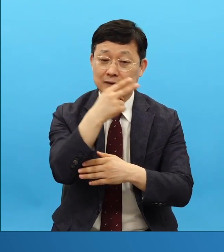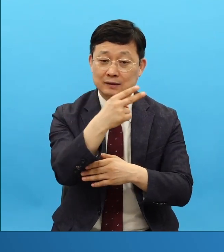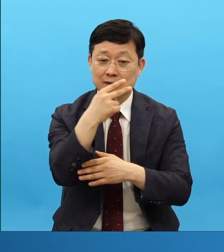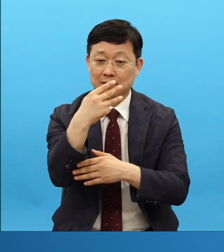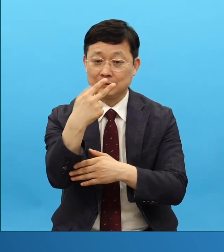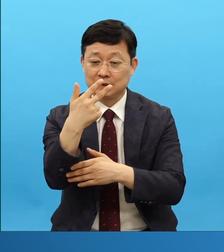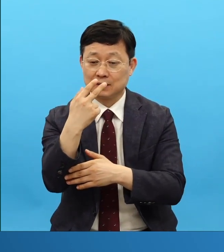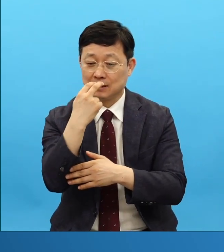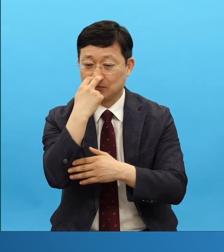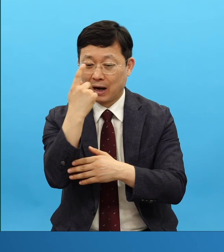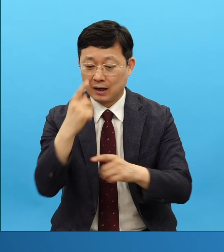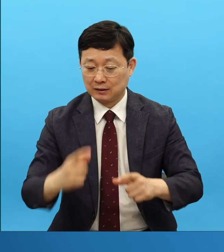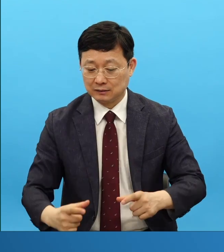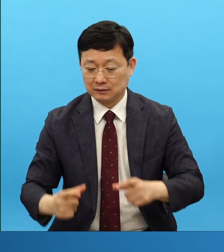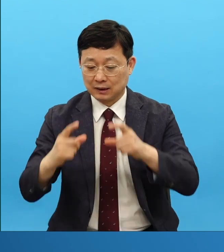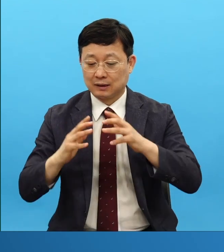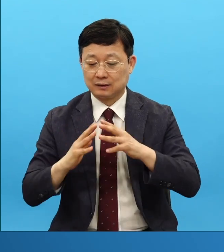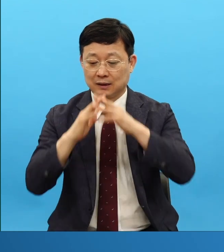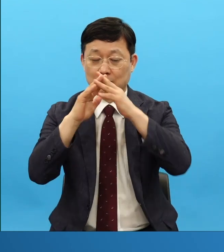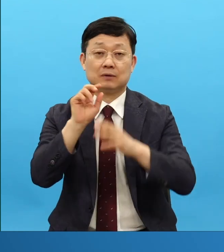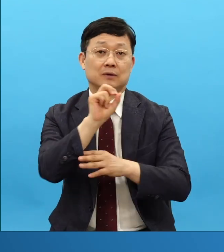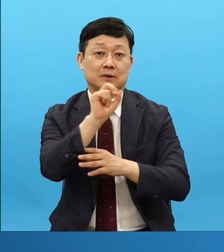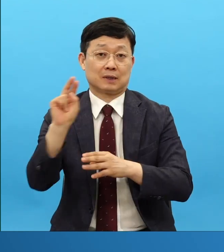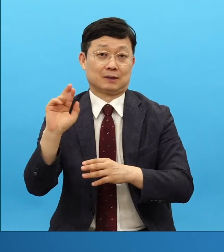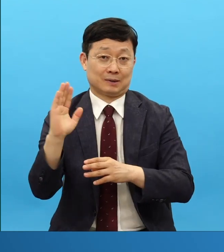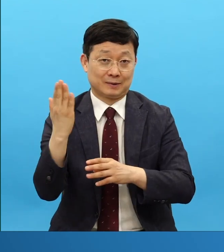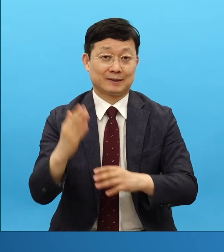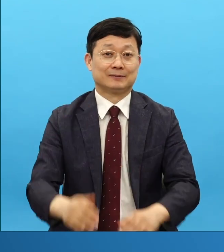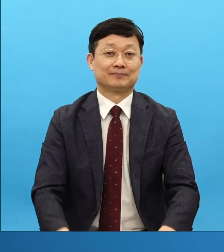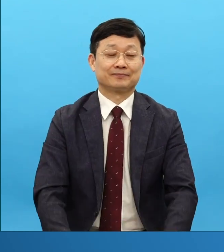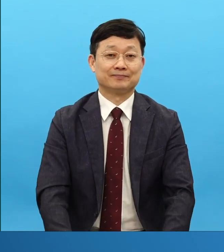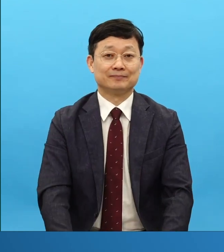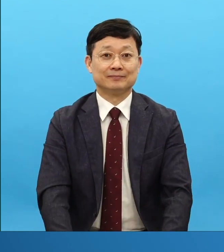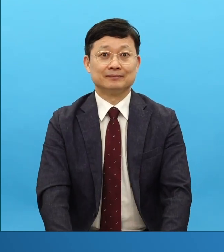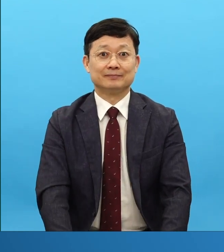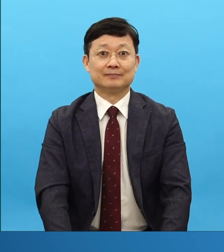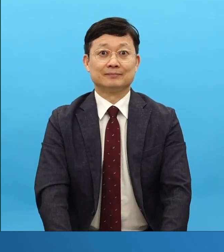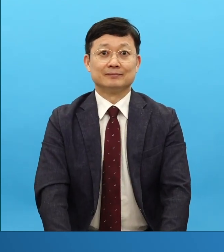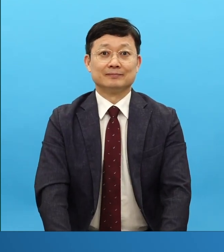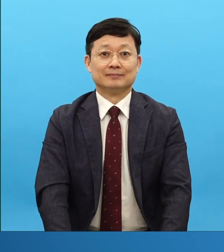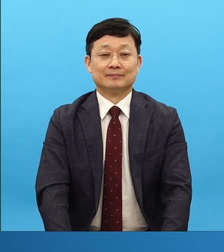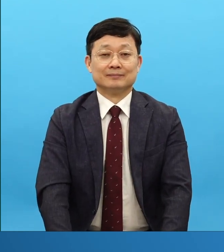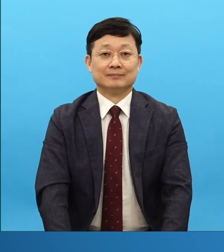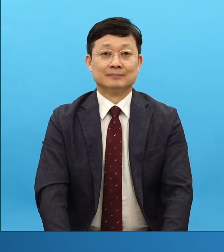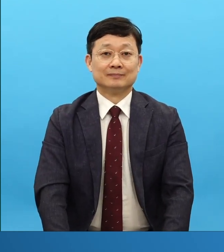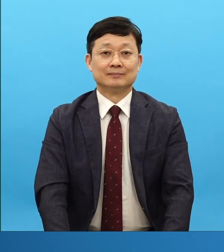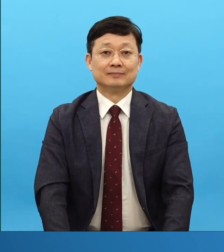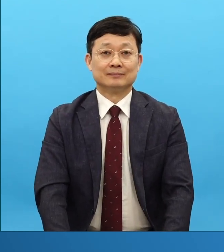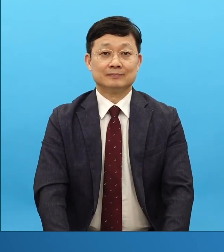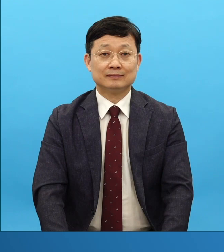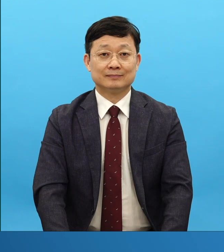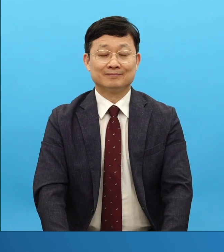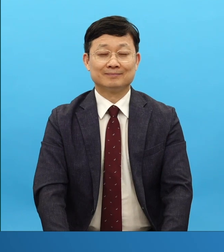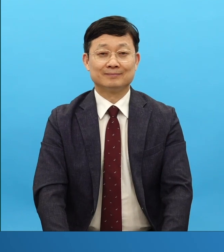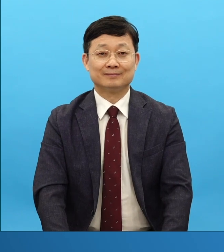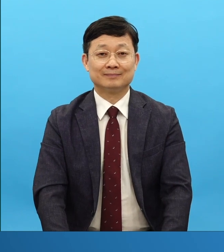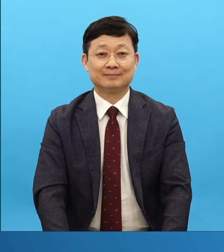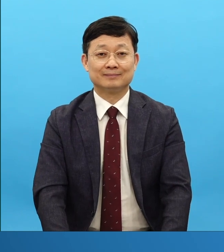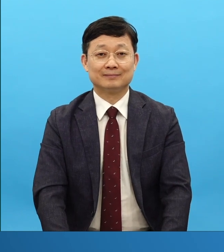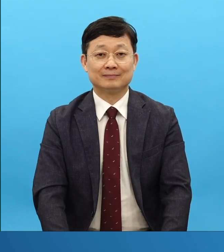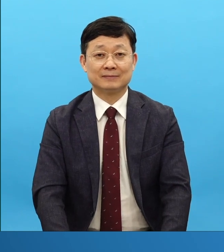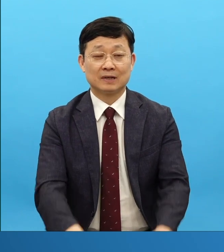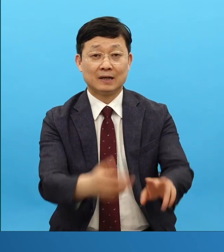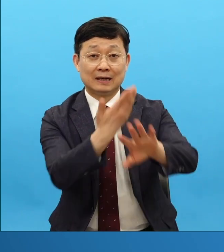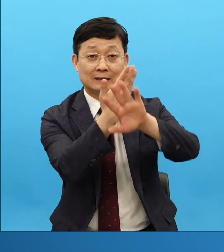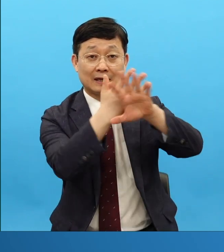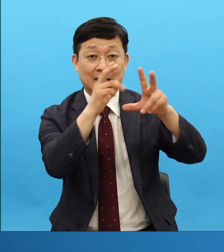서야 됩니다. Going out to do missions is very important, but this baptism must be raised in your church first. 뭐 어떤 면에서는 선교지에서는